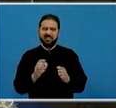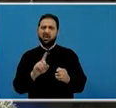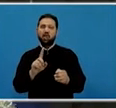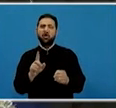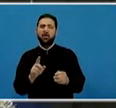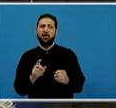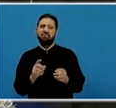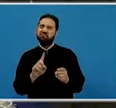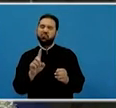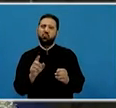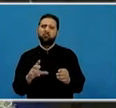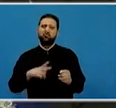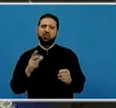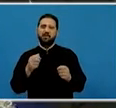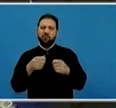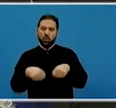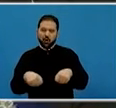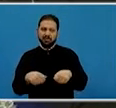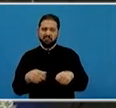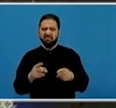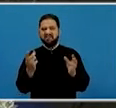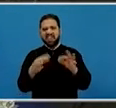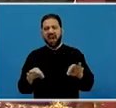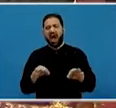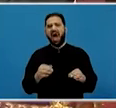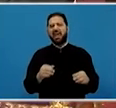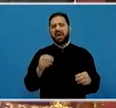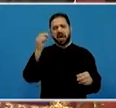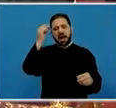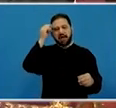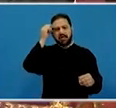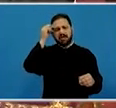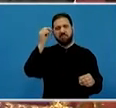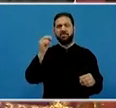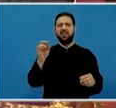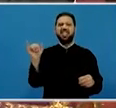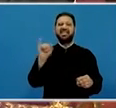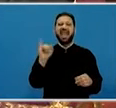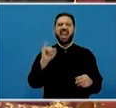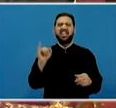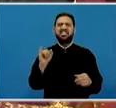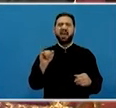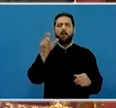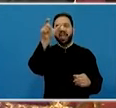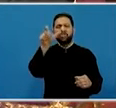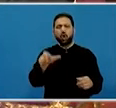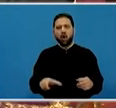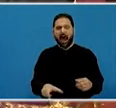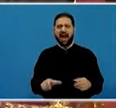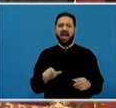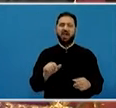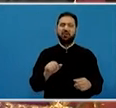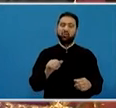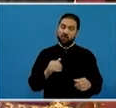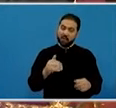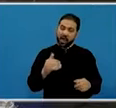dezinteresată, reușim să mergem cu autocunoașterea noastră și cu interesele noastre individuale mai degrabă decât personale până la